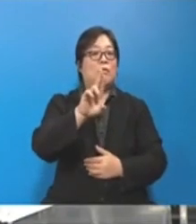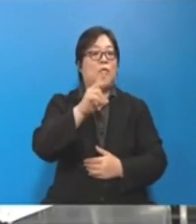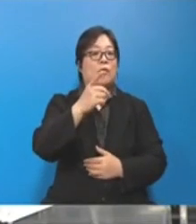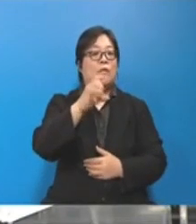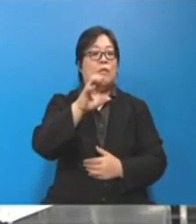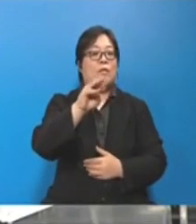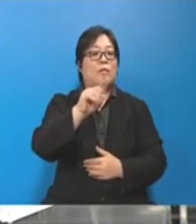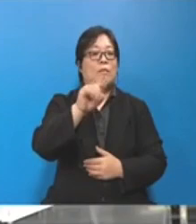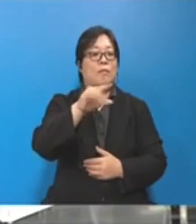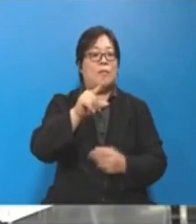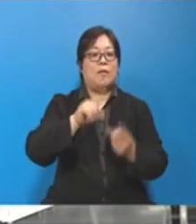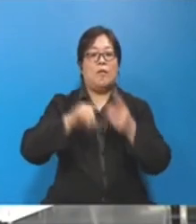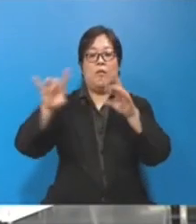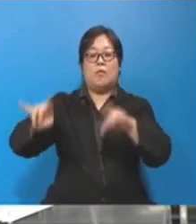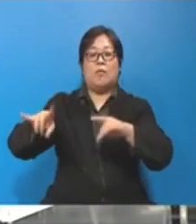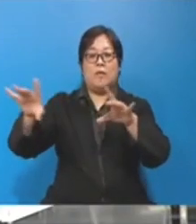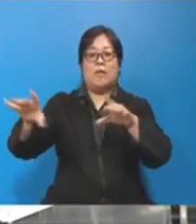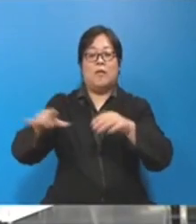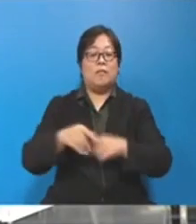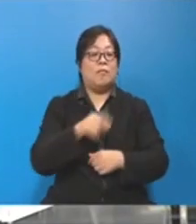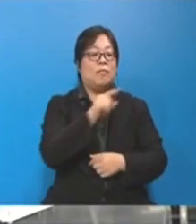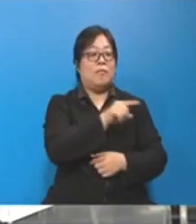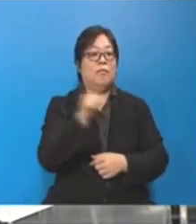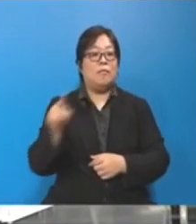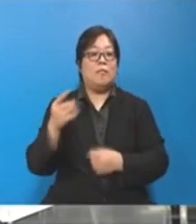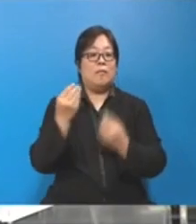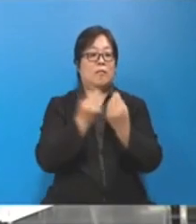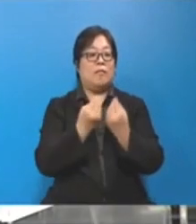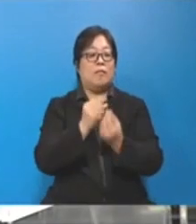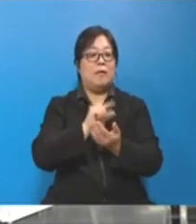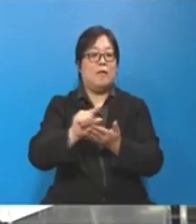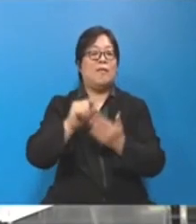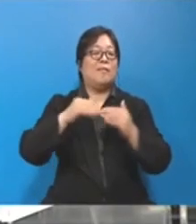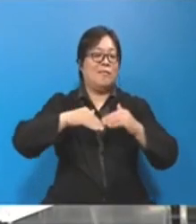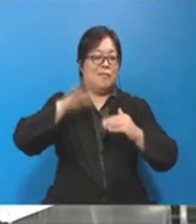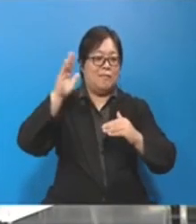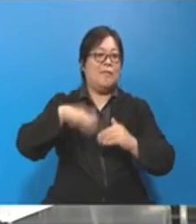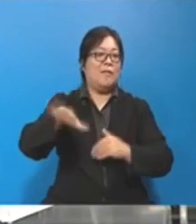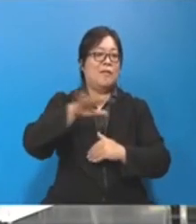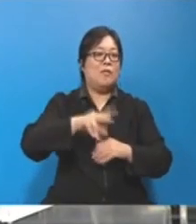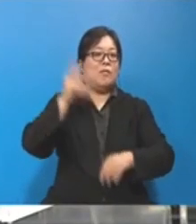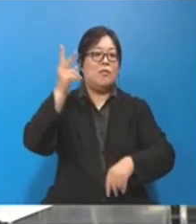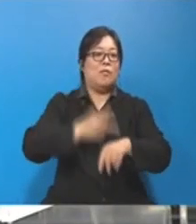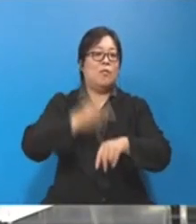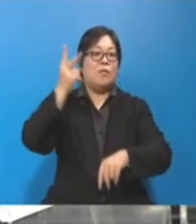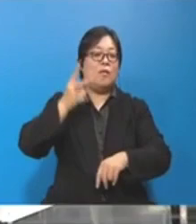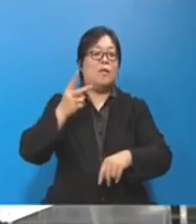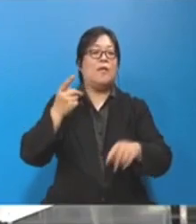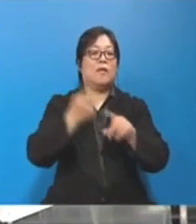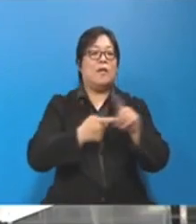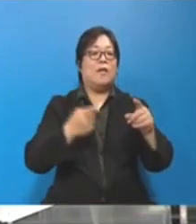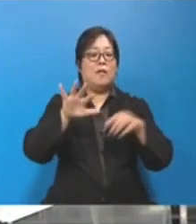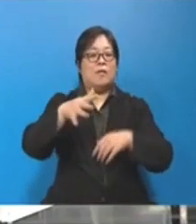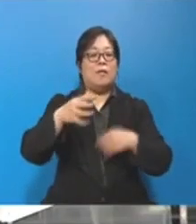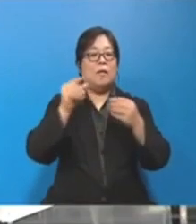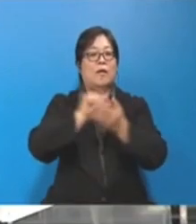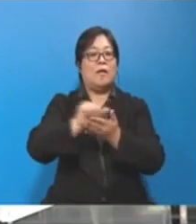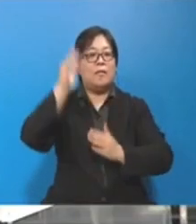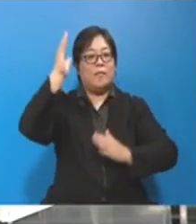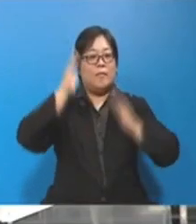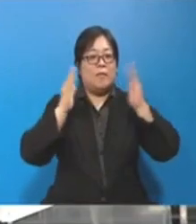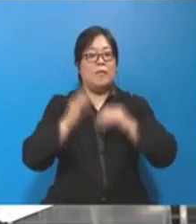Kadap rata gaji delete gembok dan Australia adalah lebih tinggi hampir dua kali ganda dengan Kadap rata gaji di Malaysia